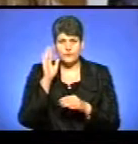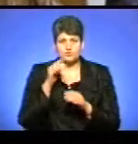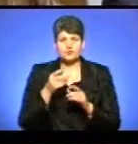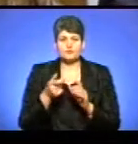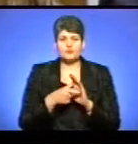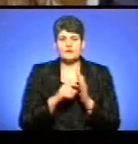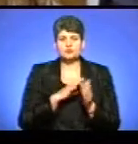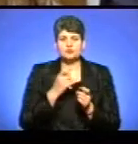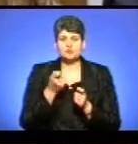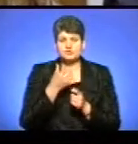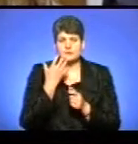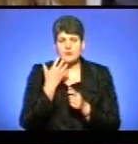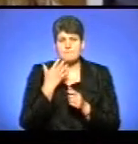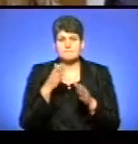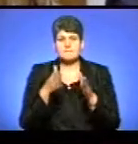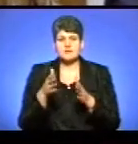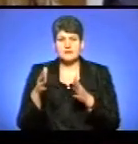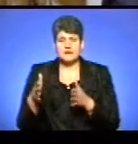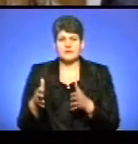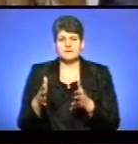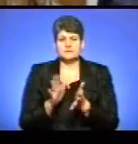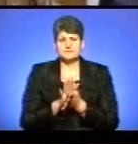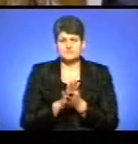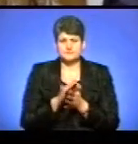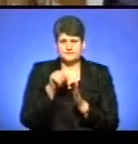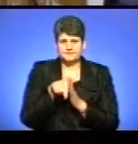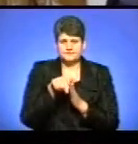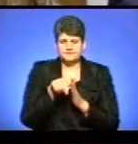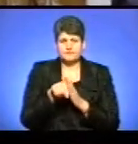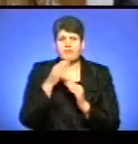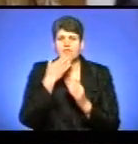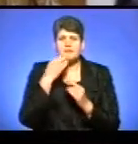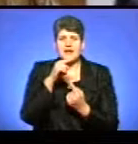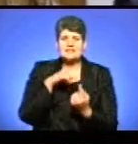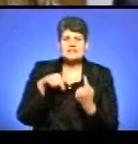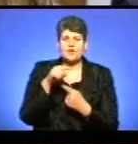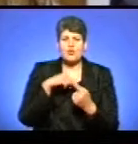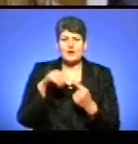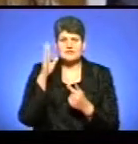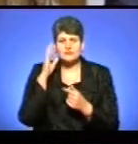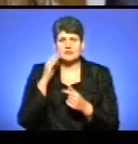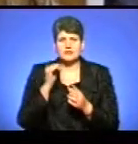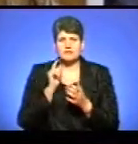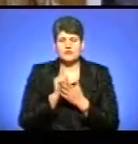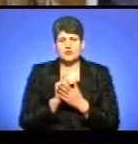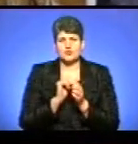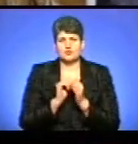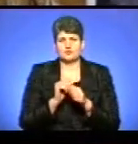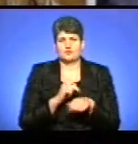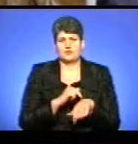було тепліше, тому що батареї засорені, нема циркуляції води, і ми мусимо щогодини